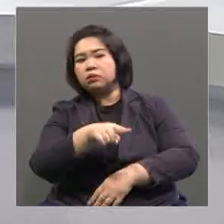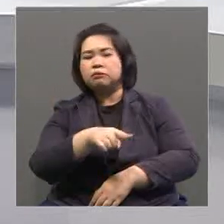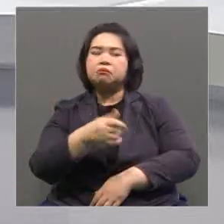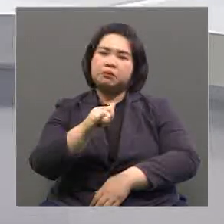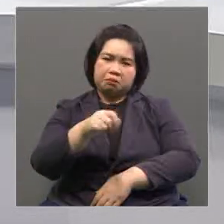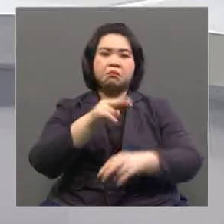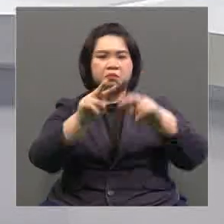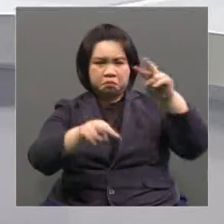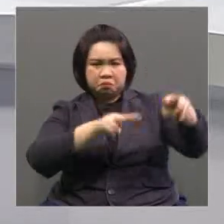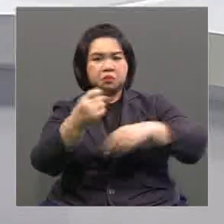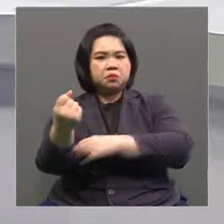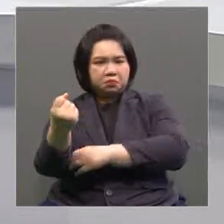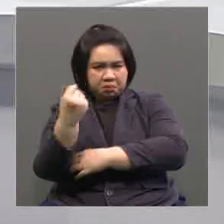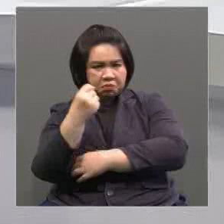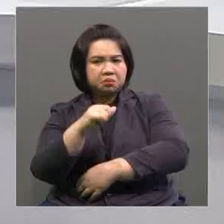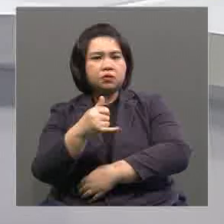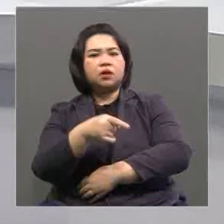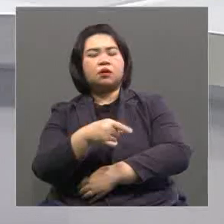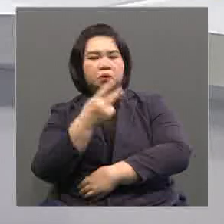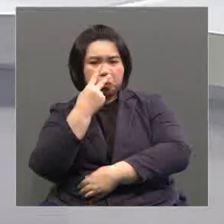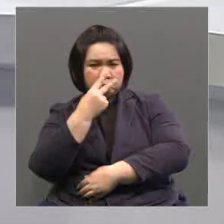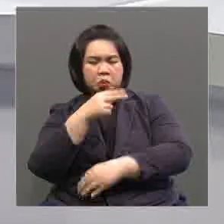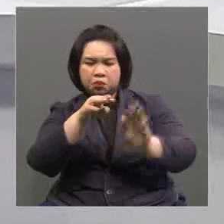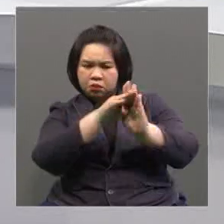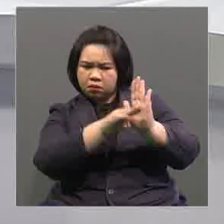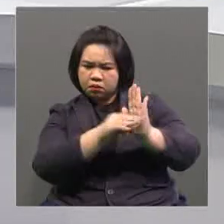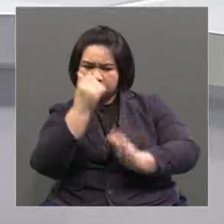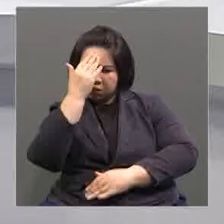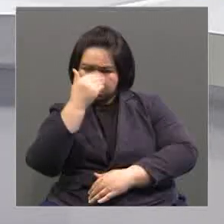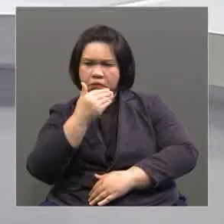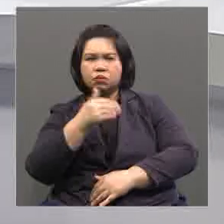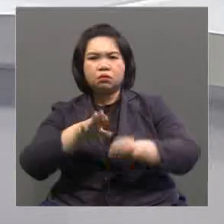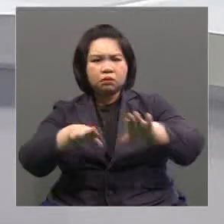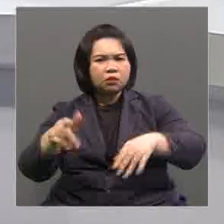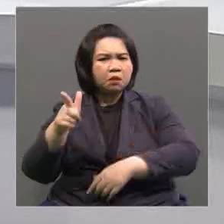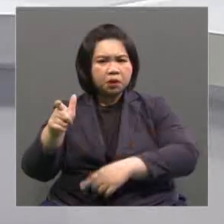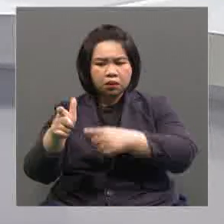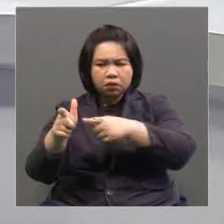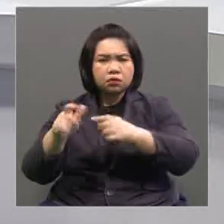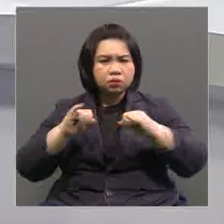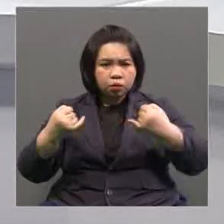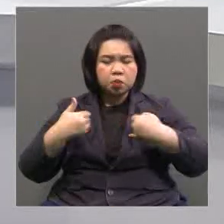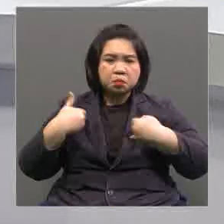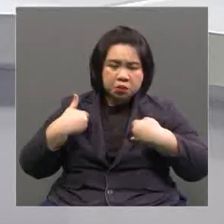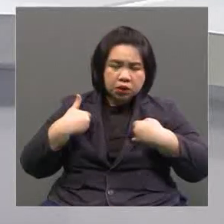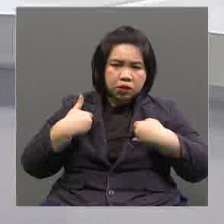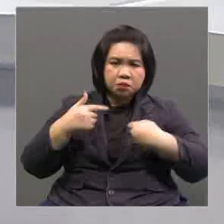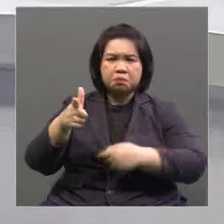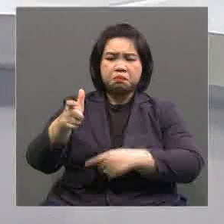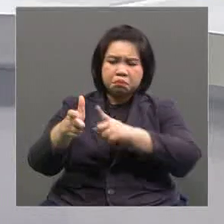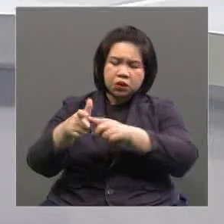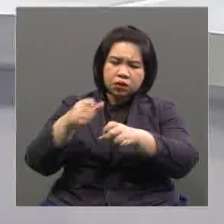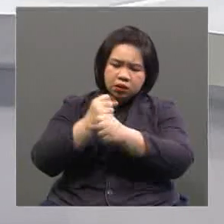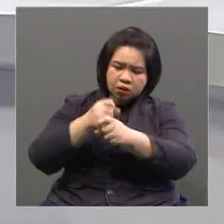บางจุดนะครับที่เป็นการเปิดโอกาสให้กับทั้งเด็กมีโอกาสครอบครองทั้งอาวุธปืนหรือว่าอาวุธเทียมปืนเป็นอาวุธ